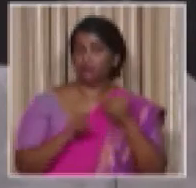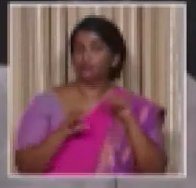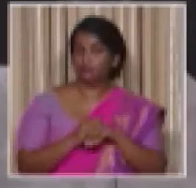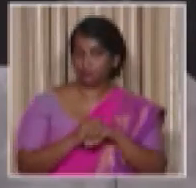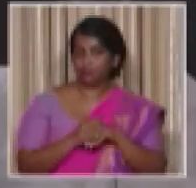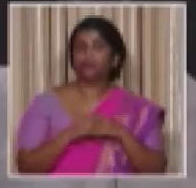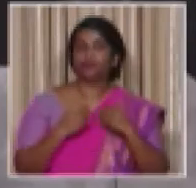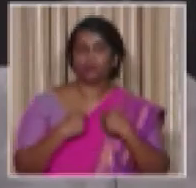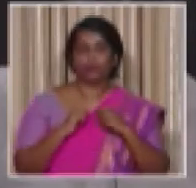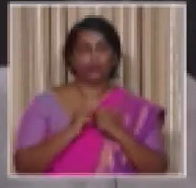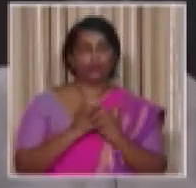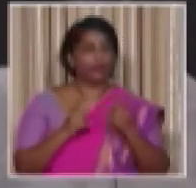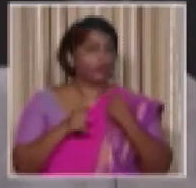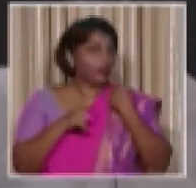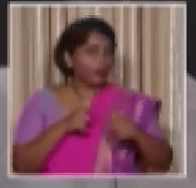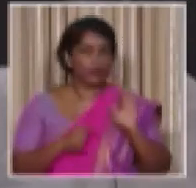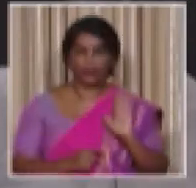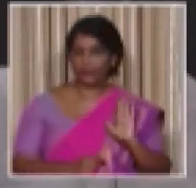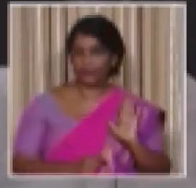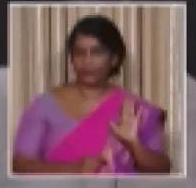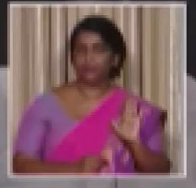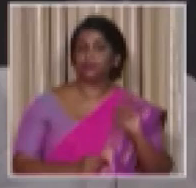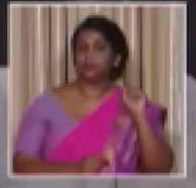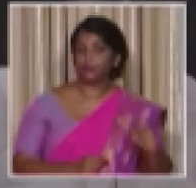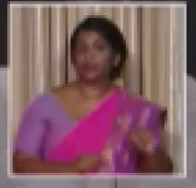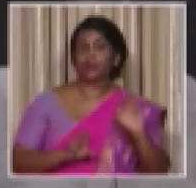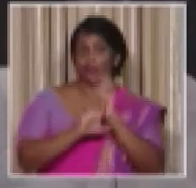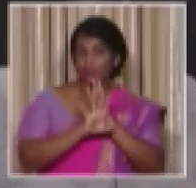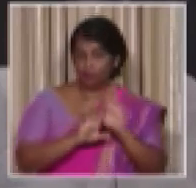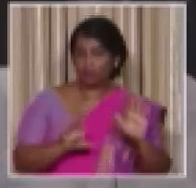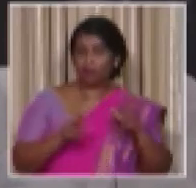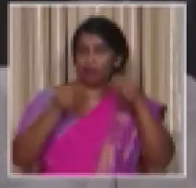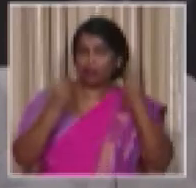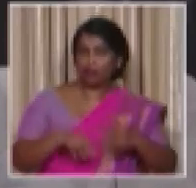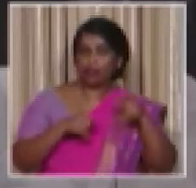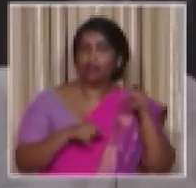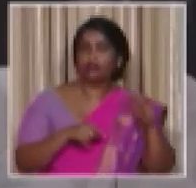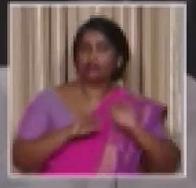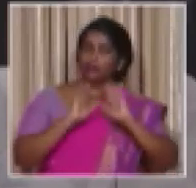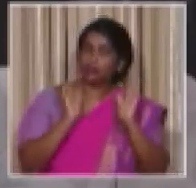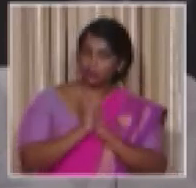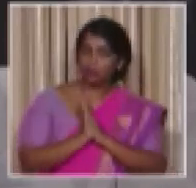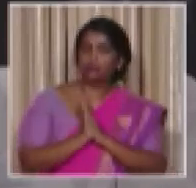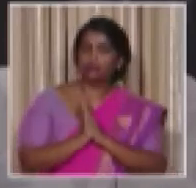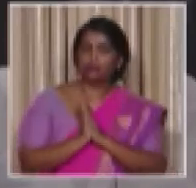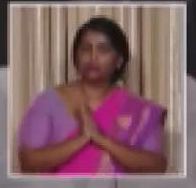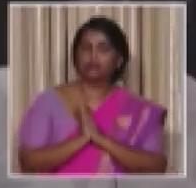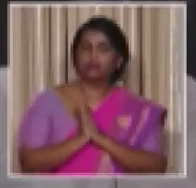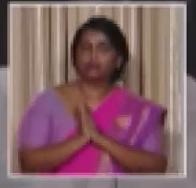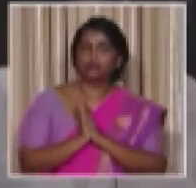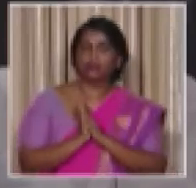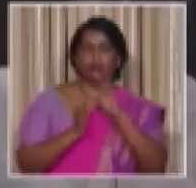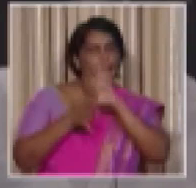කාරණයට අපි විසඳුම් දෙනවා එපමණක් නෙවෙයි මේ 19ම කැඩිබිඳි ගිය තැන් මේ සියල්ල පිළිබඳව ඇස්තමෙන් තුමන් සති දෙකකින්